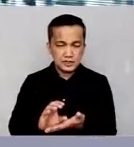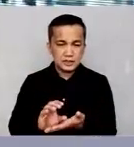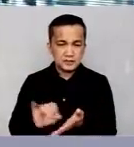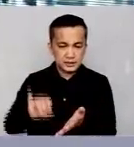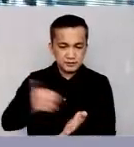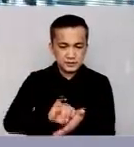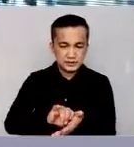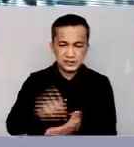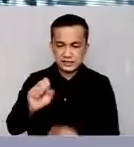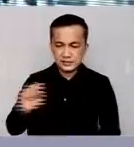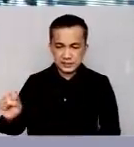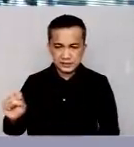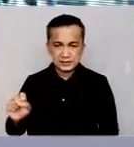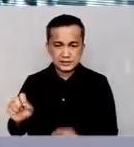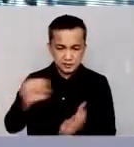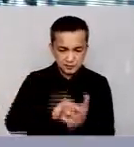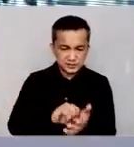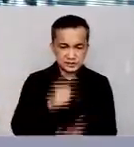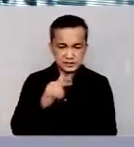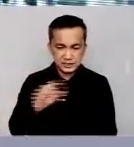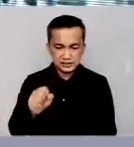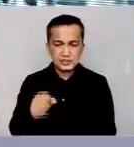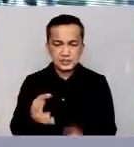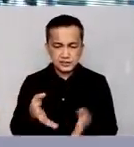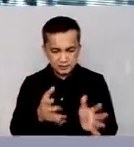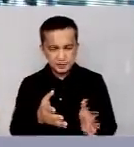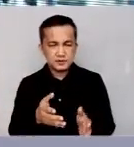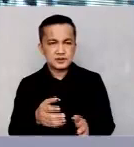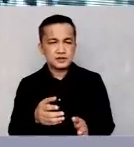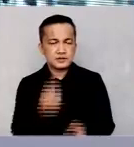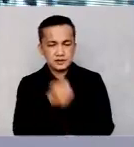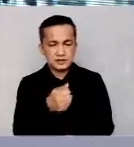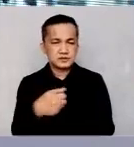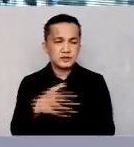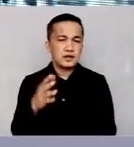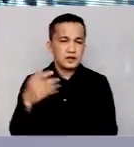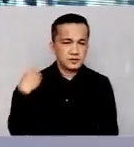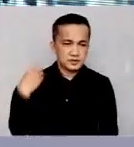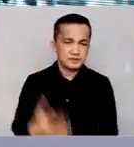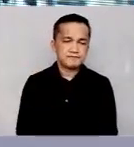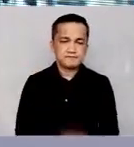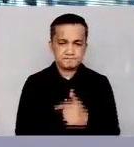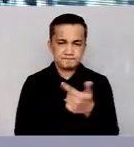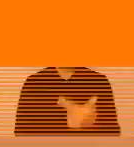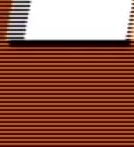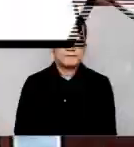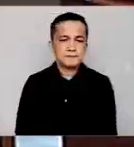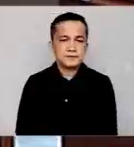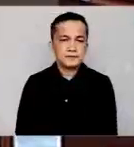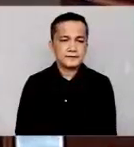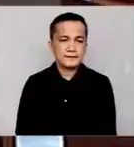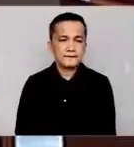GSIS sa Maharlika dapat din daw ipaubaya sa mga opisyal. Nasa frontline ng balitang yan, si Maricel Halili.